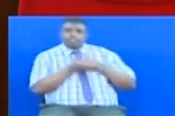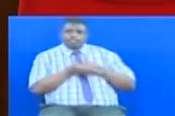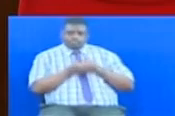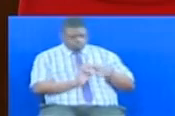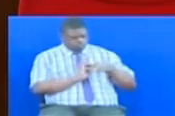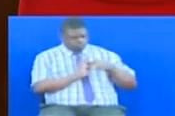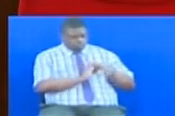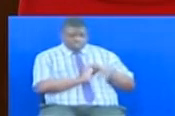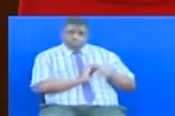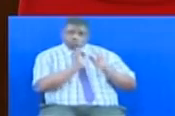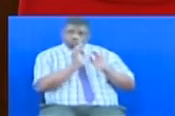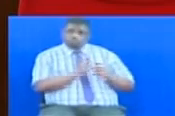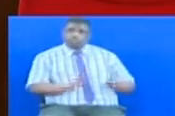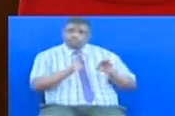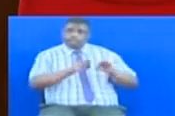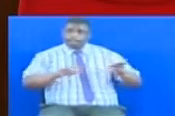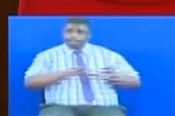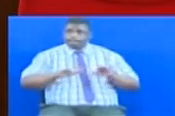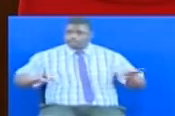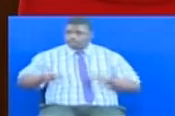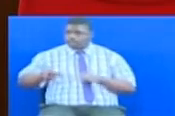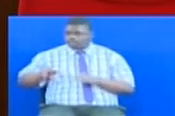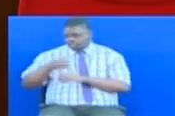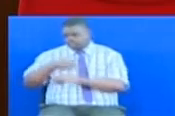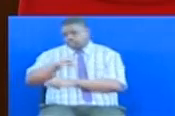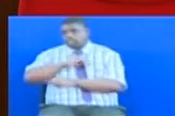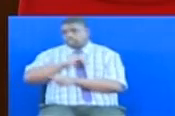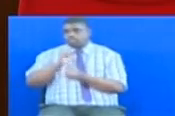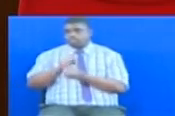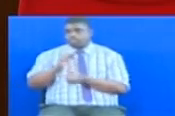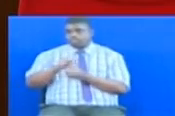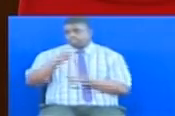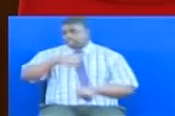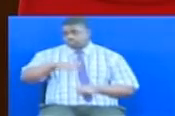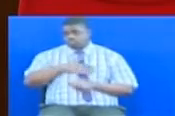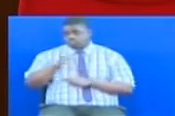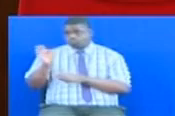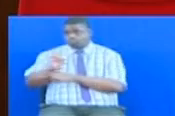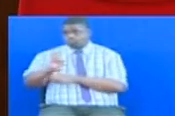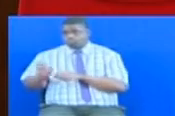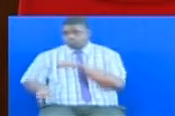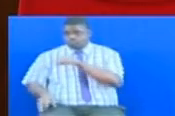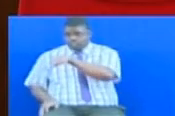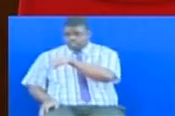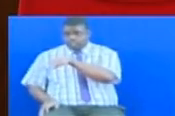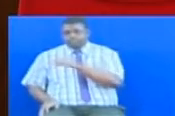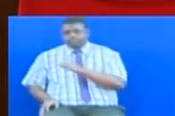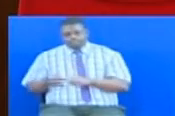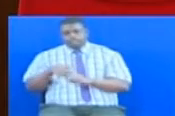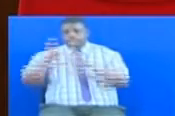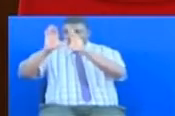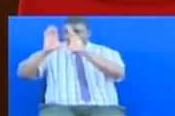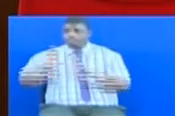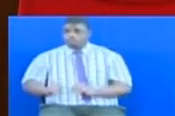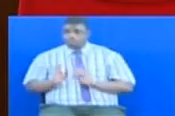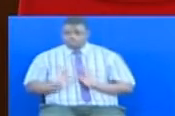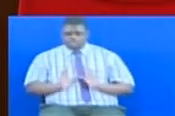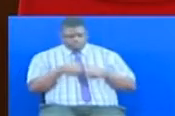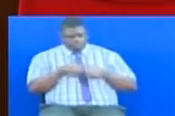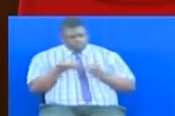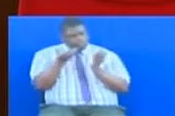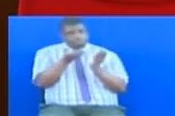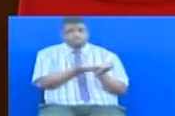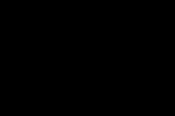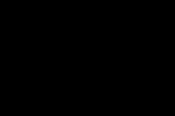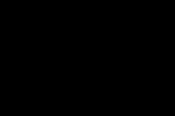tushiriki kuboresha mabaraza yetu na usimamizi wa rasilimali kwenye maeneo yetu. Kwa hiyo unaona kwamba kwa ripoti ile iliyowasilishwa na kamati, lakini na sisi wabunge